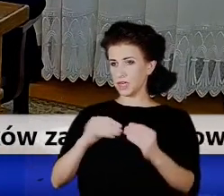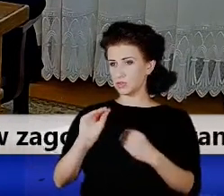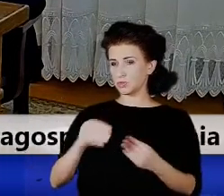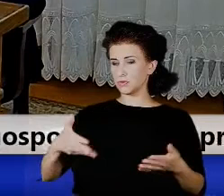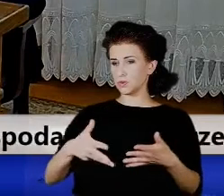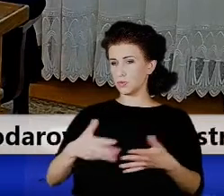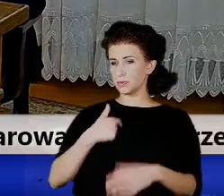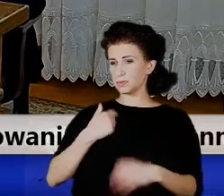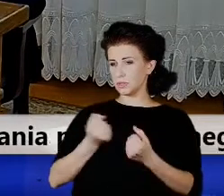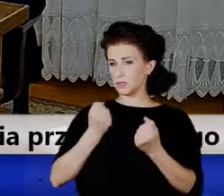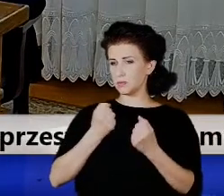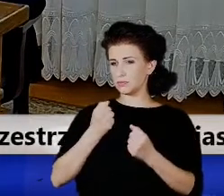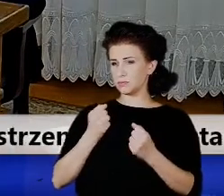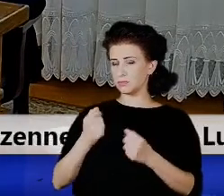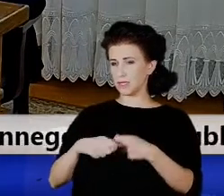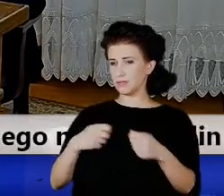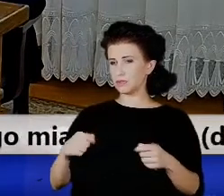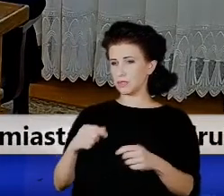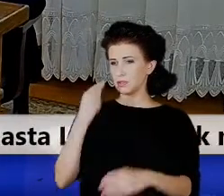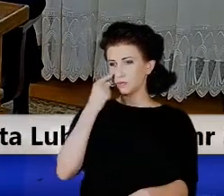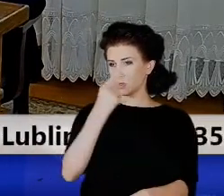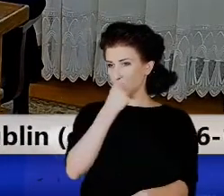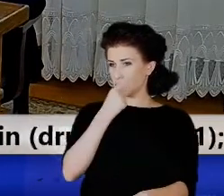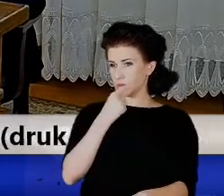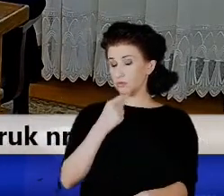nawiązać kontakt wzrokowy. O, świetnie.